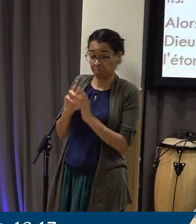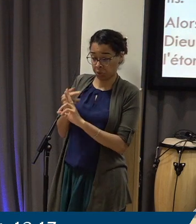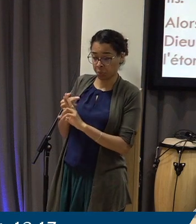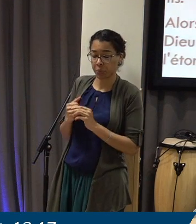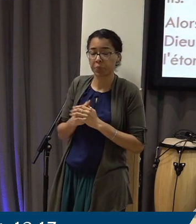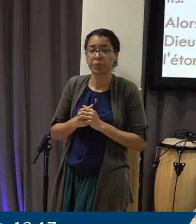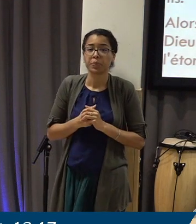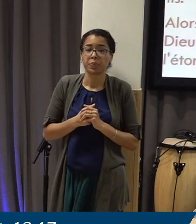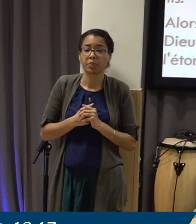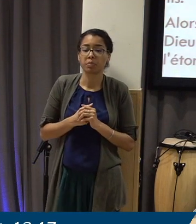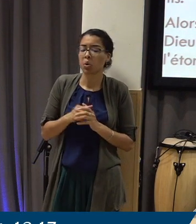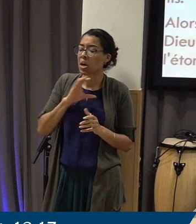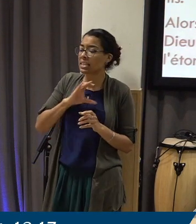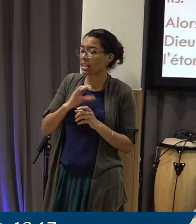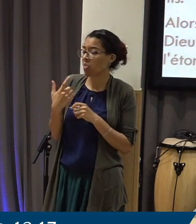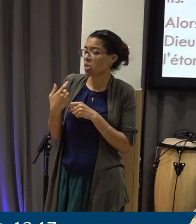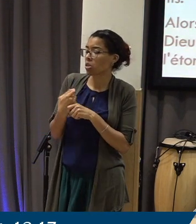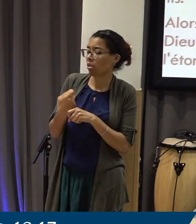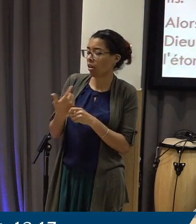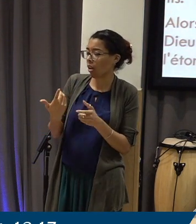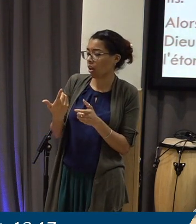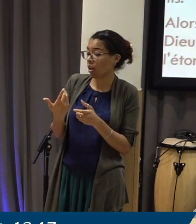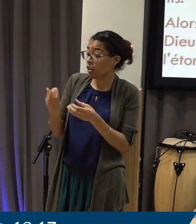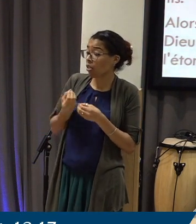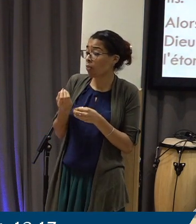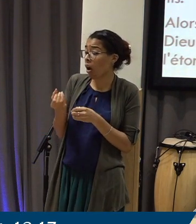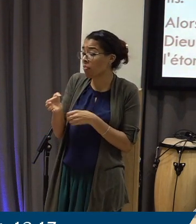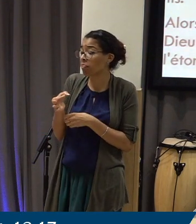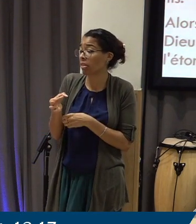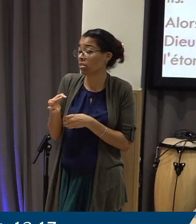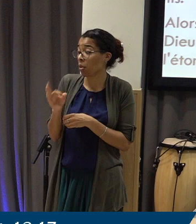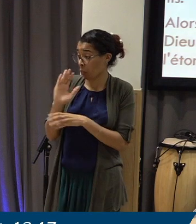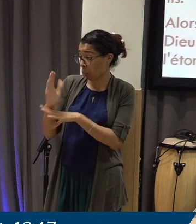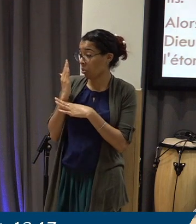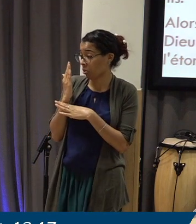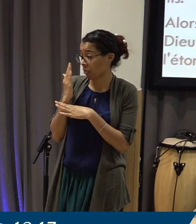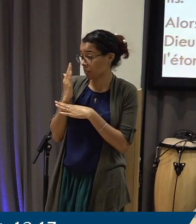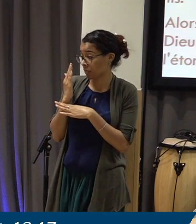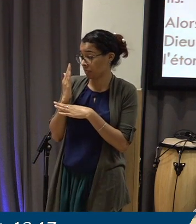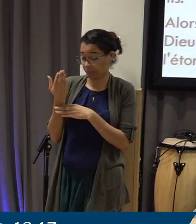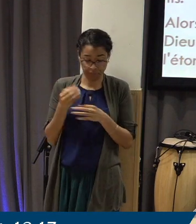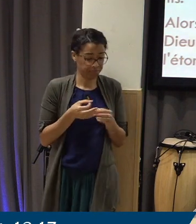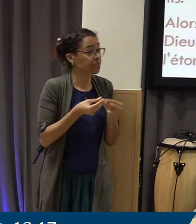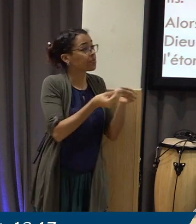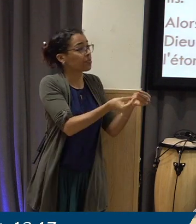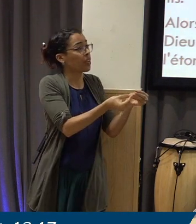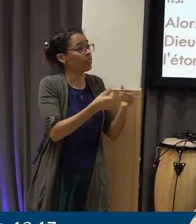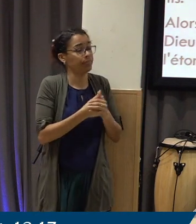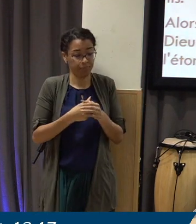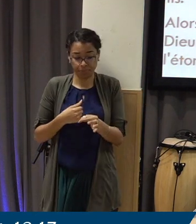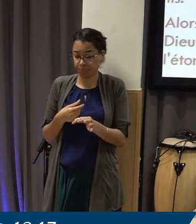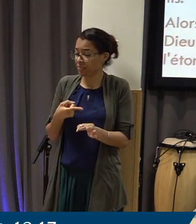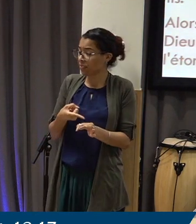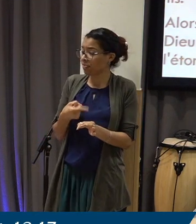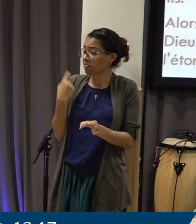« Pourquoi me tentez-vous? Apportez-moi un denier afin que je le voie. » Ils en apportèrent un et Jésus leur